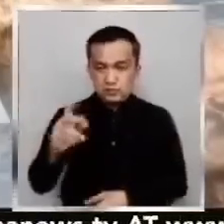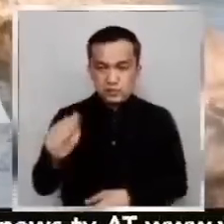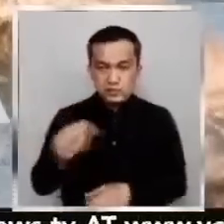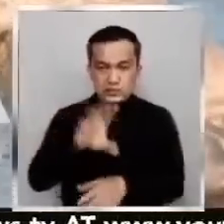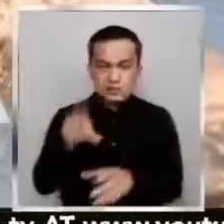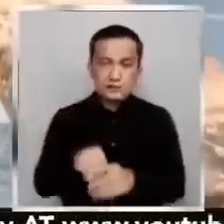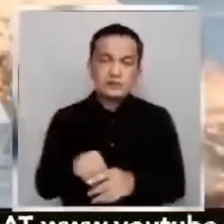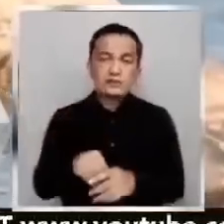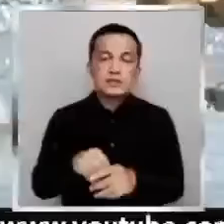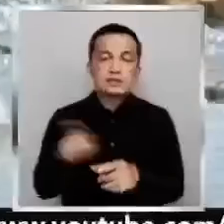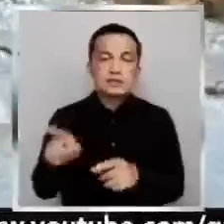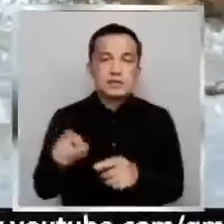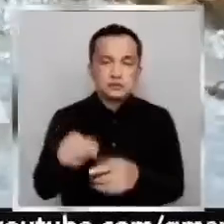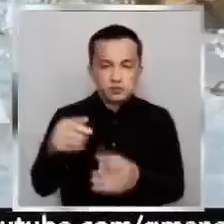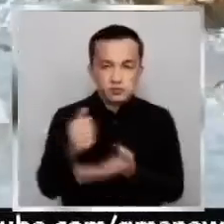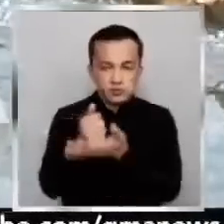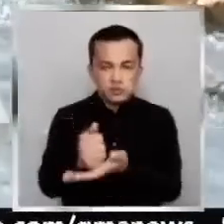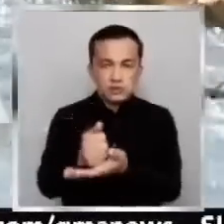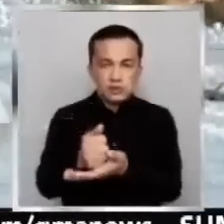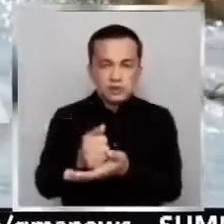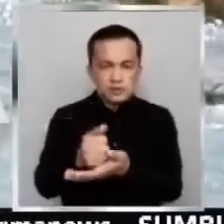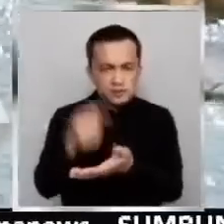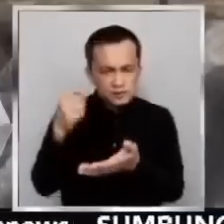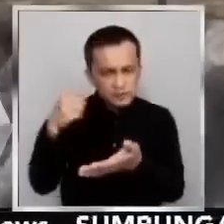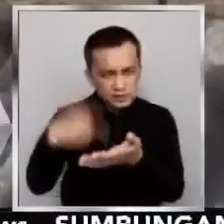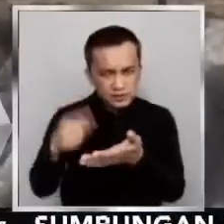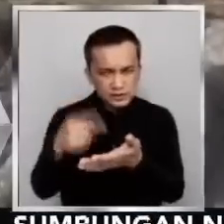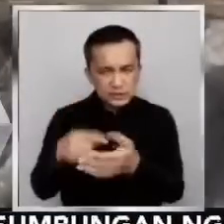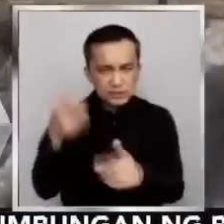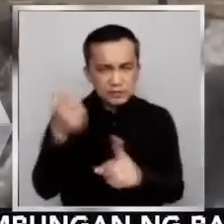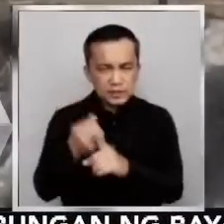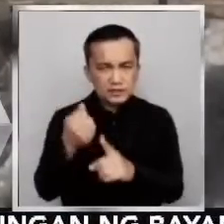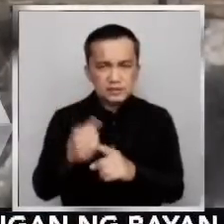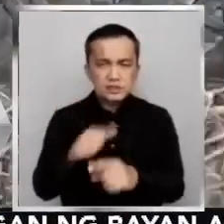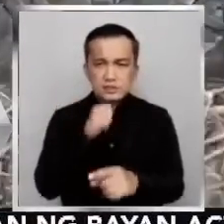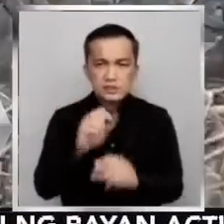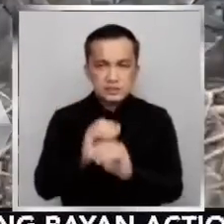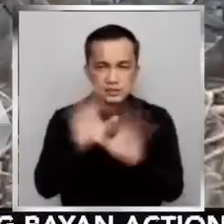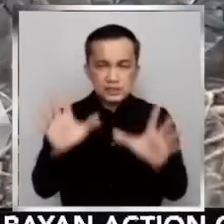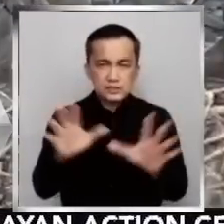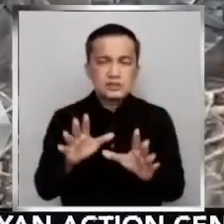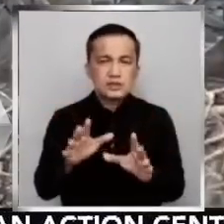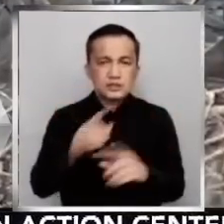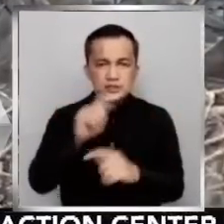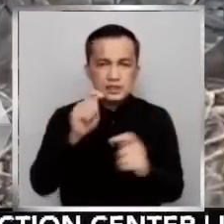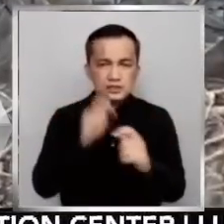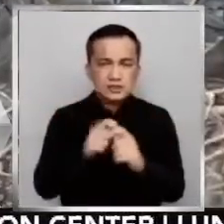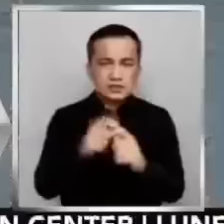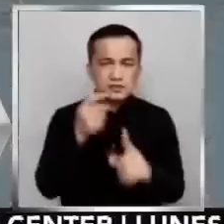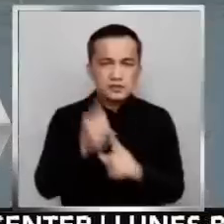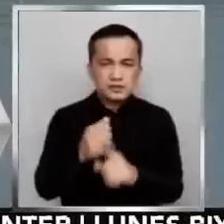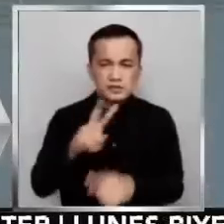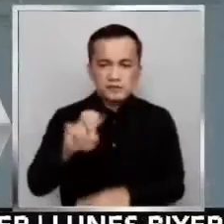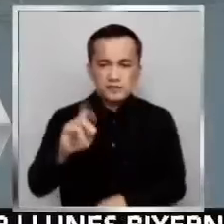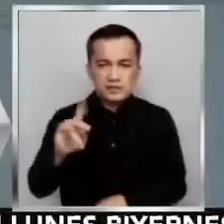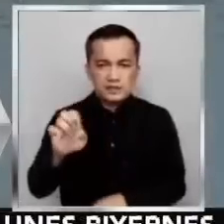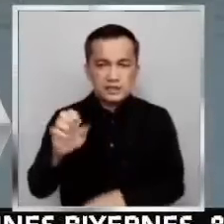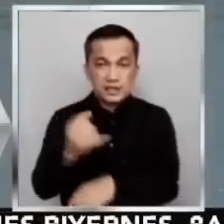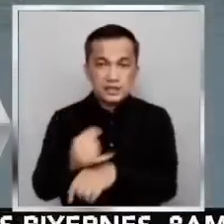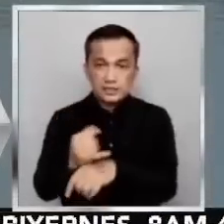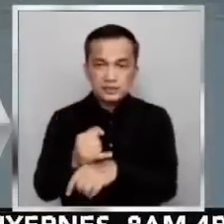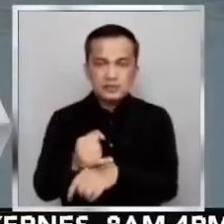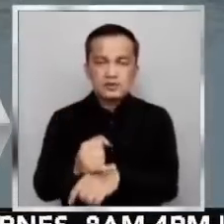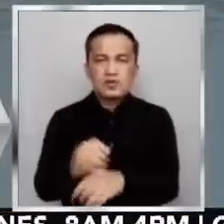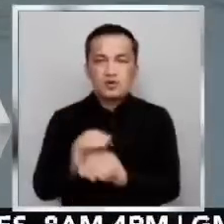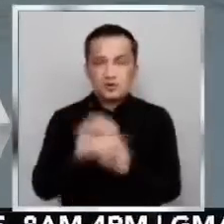pag-aaral sa epekto ng oil spill, bagamat hindi pa raw malinaw ang eksaktong epekto nito sa Verde Island Passage, malino na matagal bago